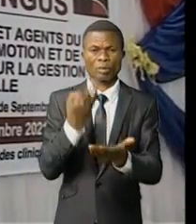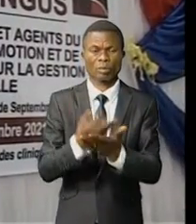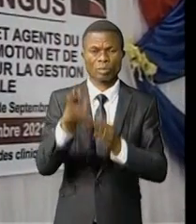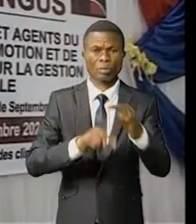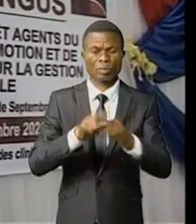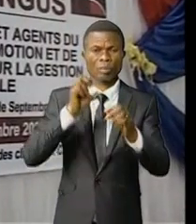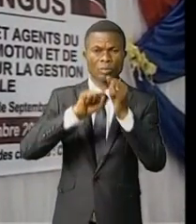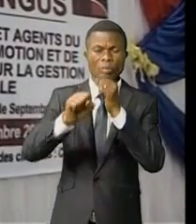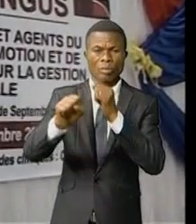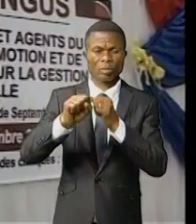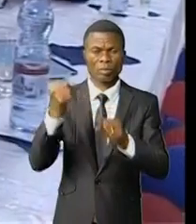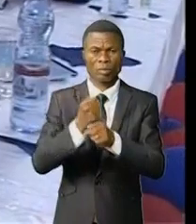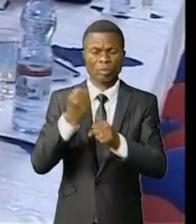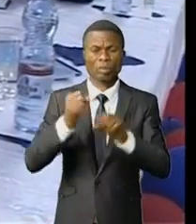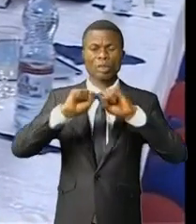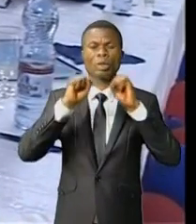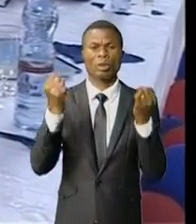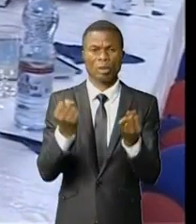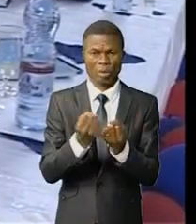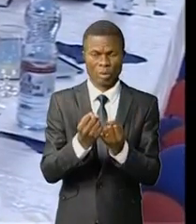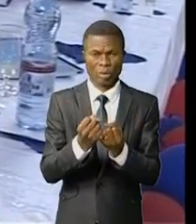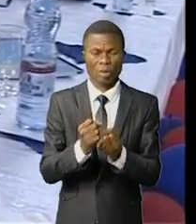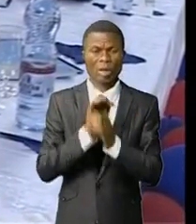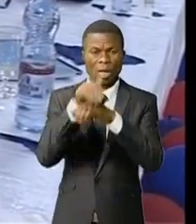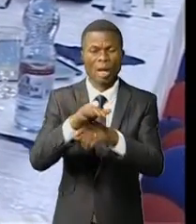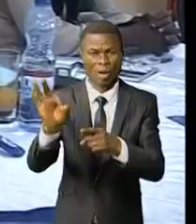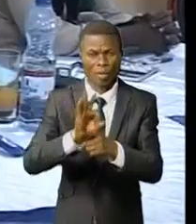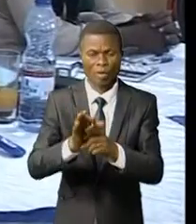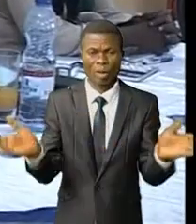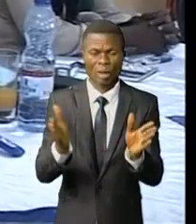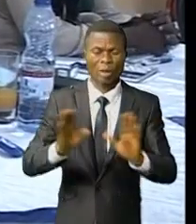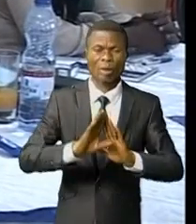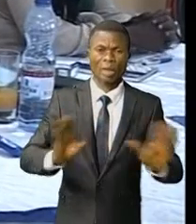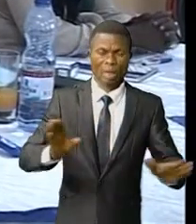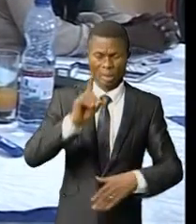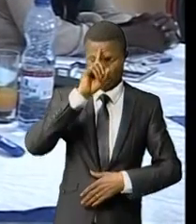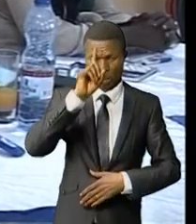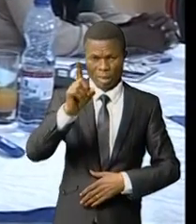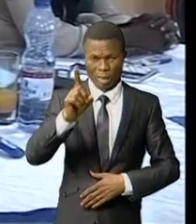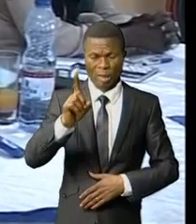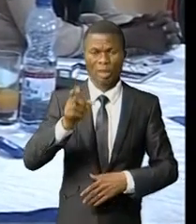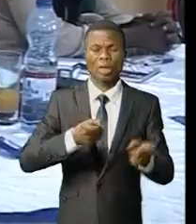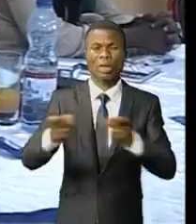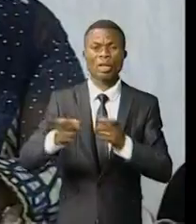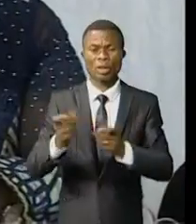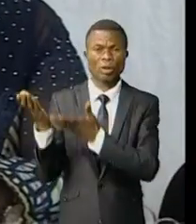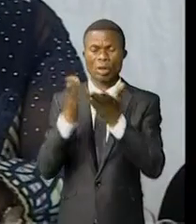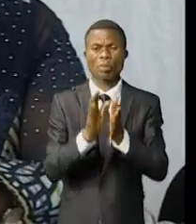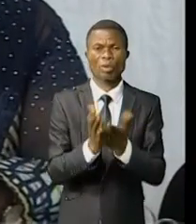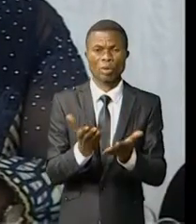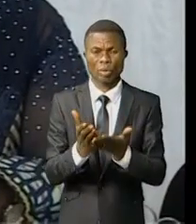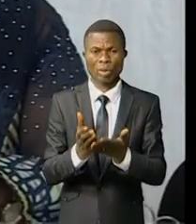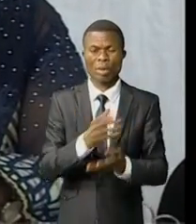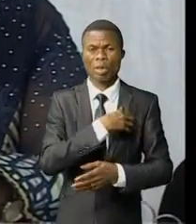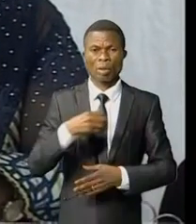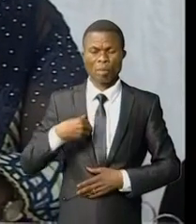des promotions et des services sociaux sont en formation pour le renforcement des capacités sur la gestion des portefeuilles. La